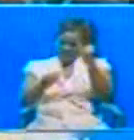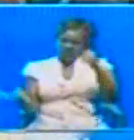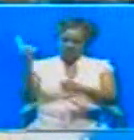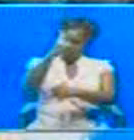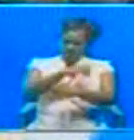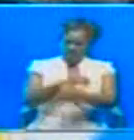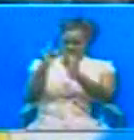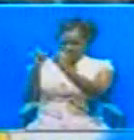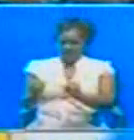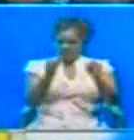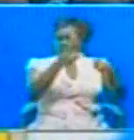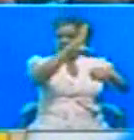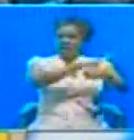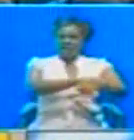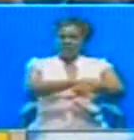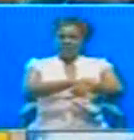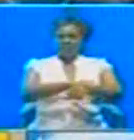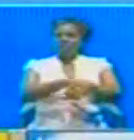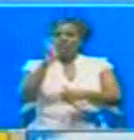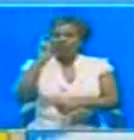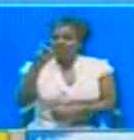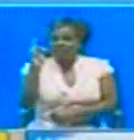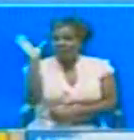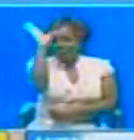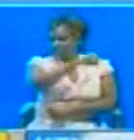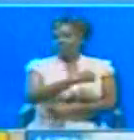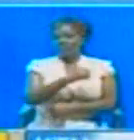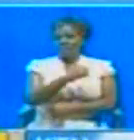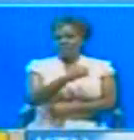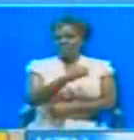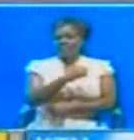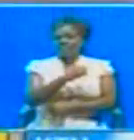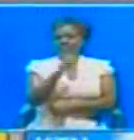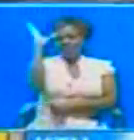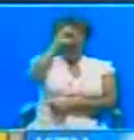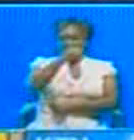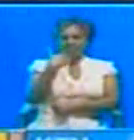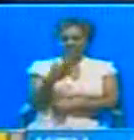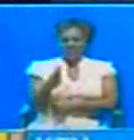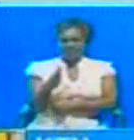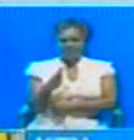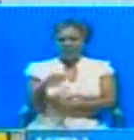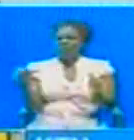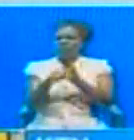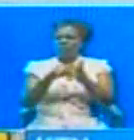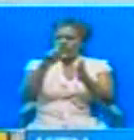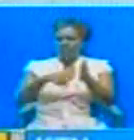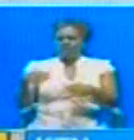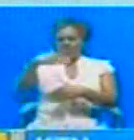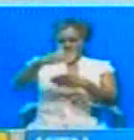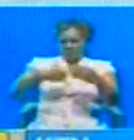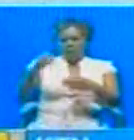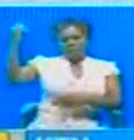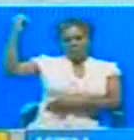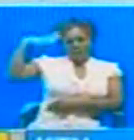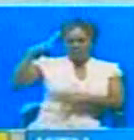an individual takes home, mwana yo dudu. Inzi. What the hell? A facility whose power